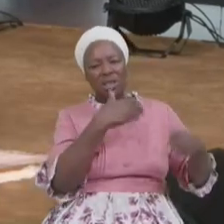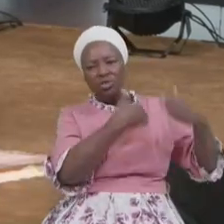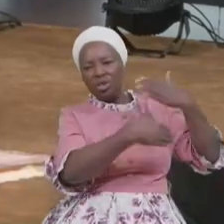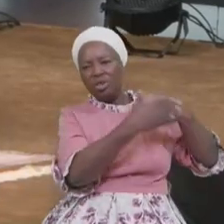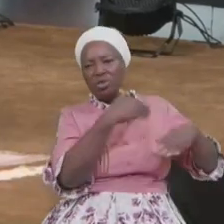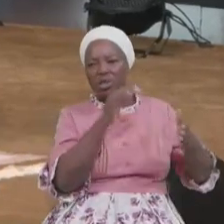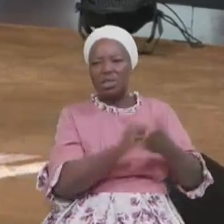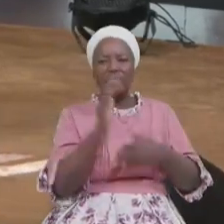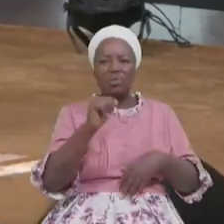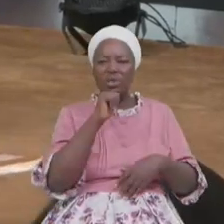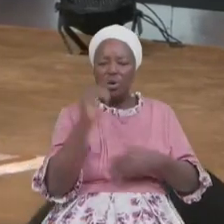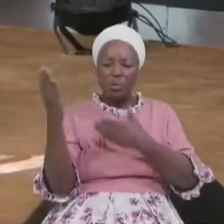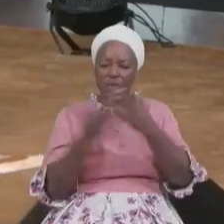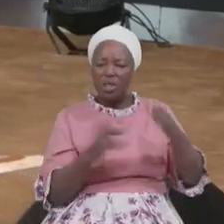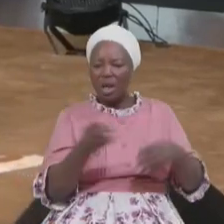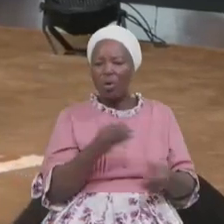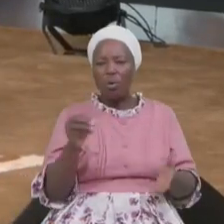génération